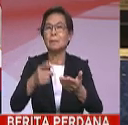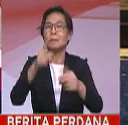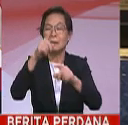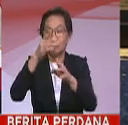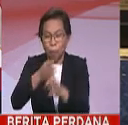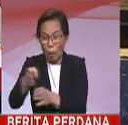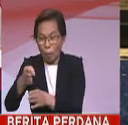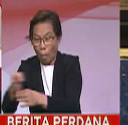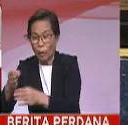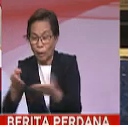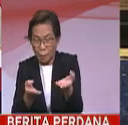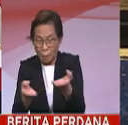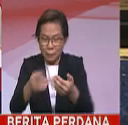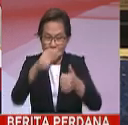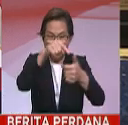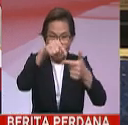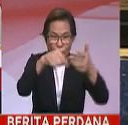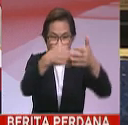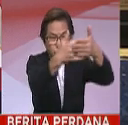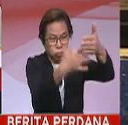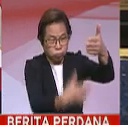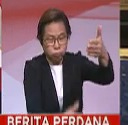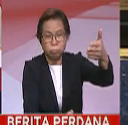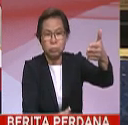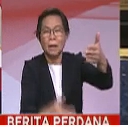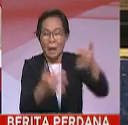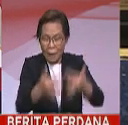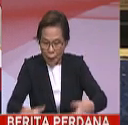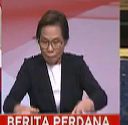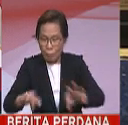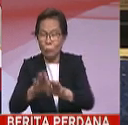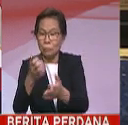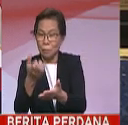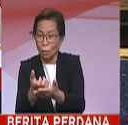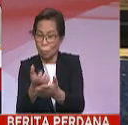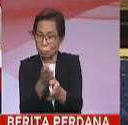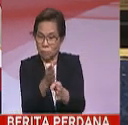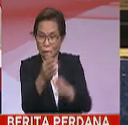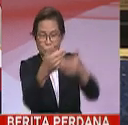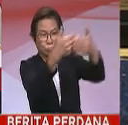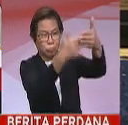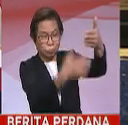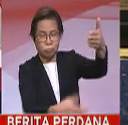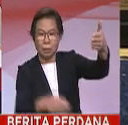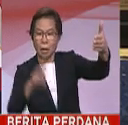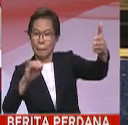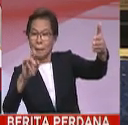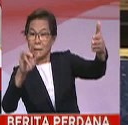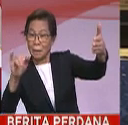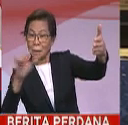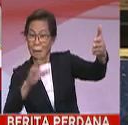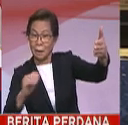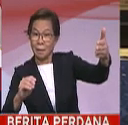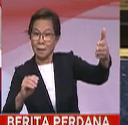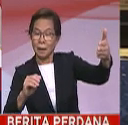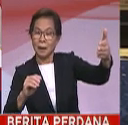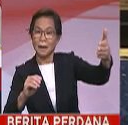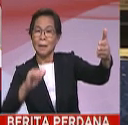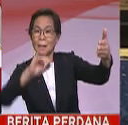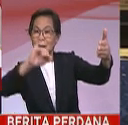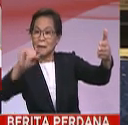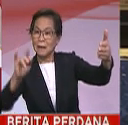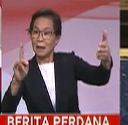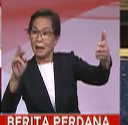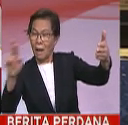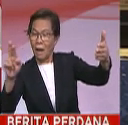yang disenaraikan sebagai essential economic sector ini. MITI dan juga Kementerian Kerja Raya